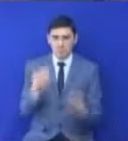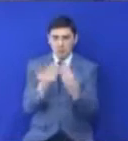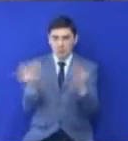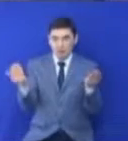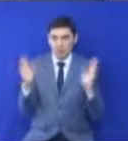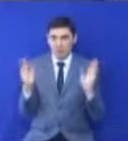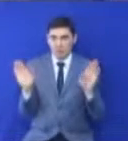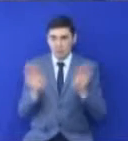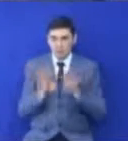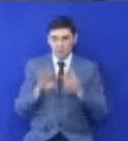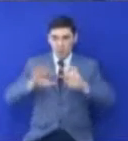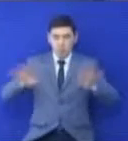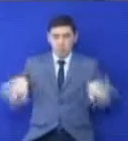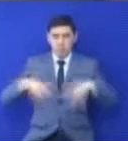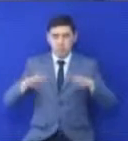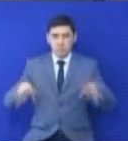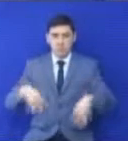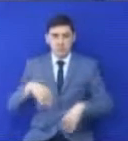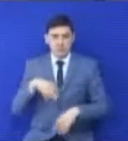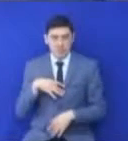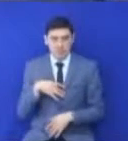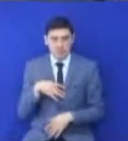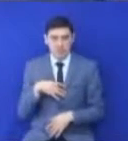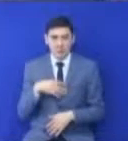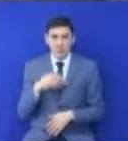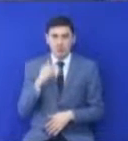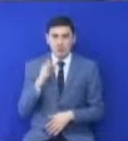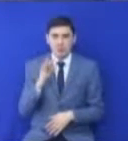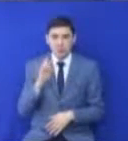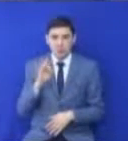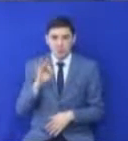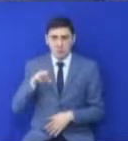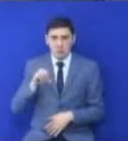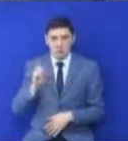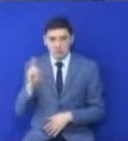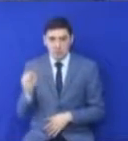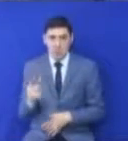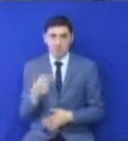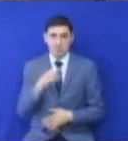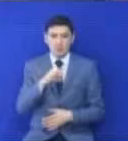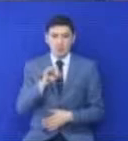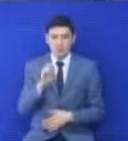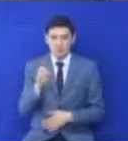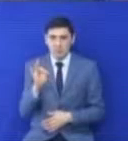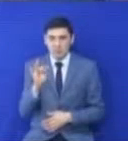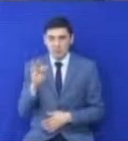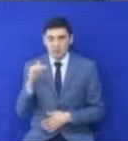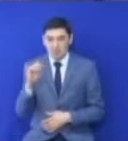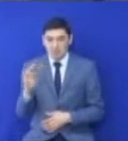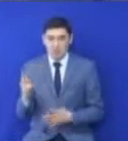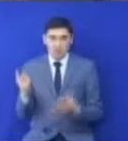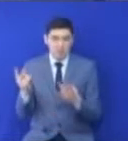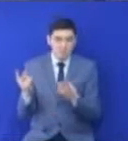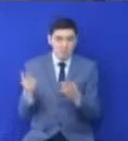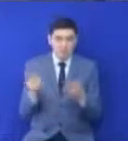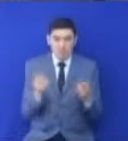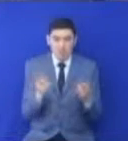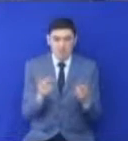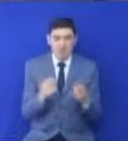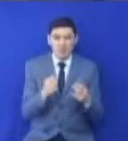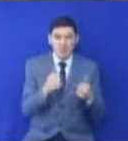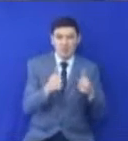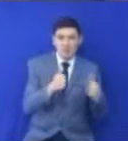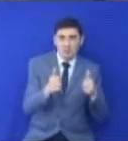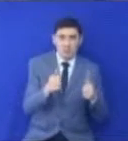Біз студияға келген кезде ештеңе болмады. Фонотека, микрофондар бәрі қажет еді. Барлығын үйрендік. Пульт ескі